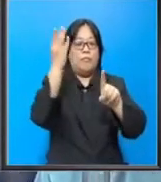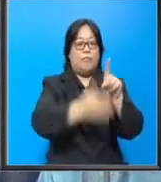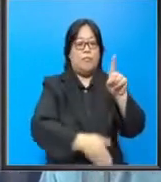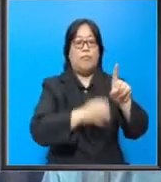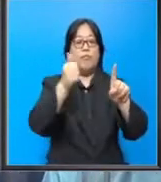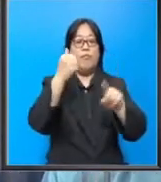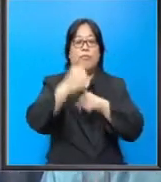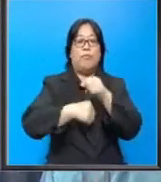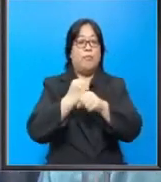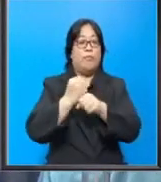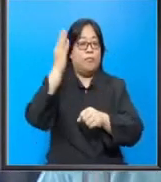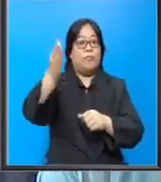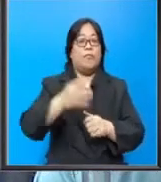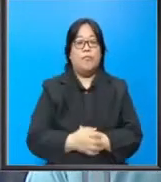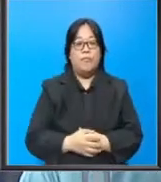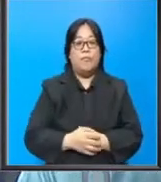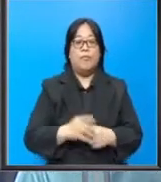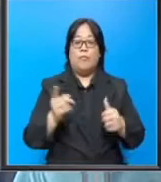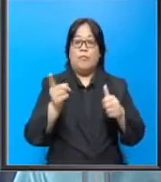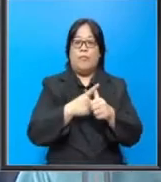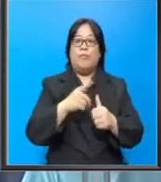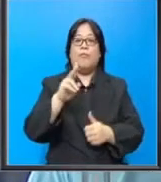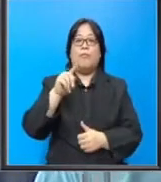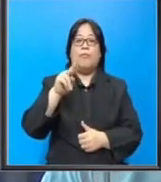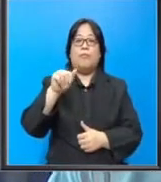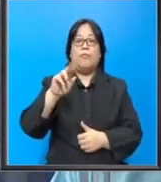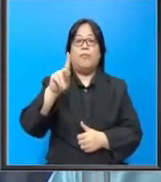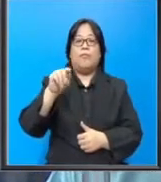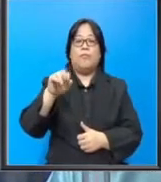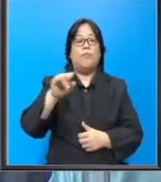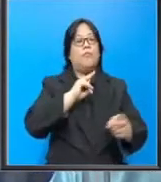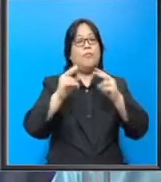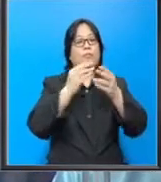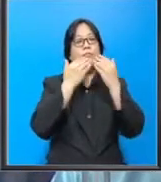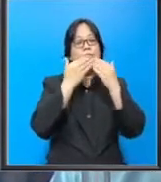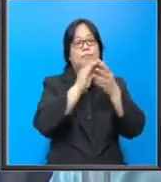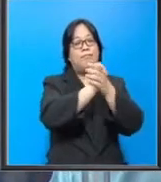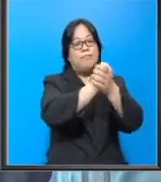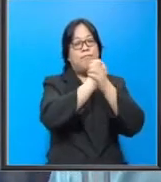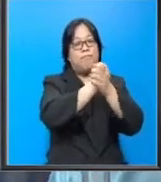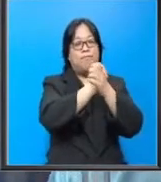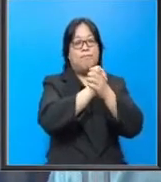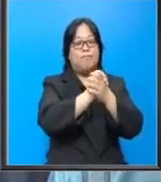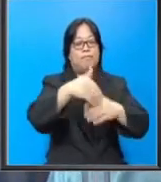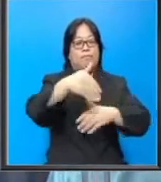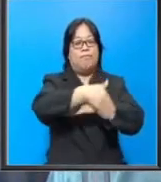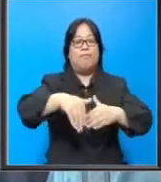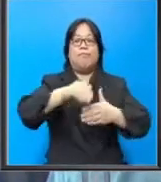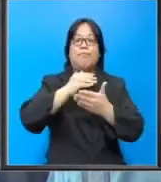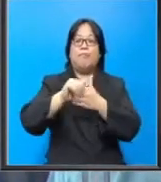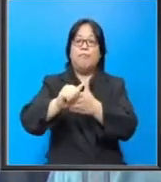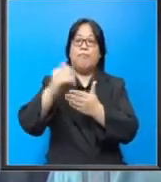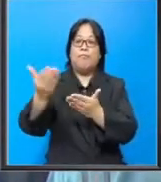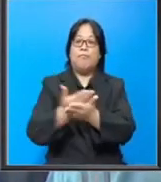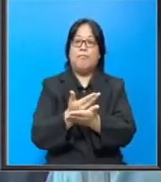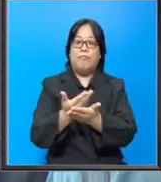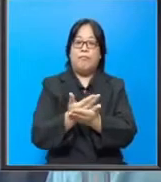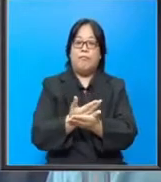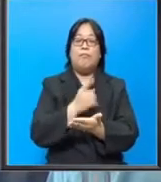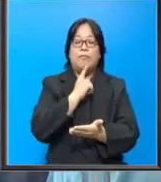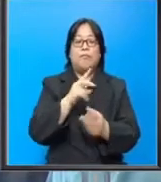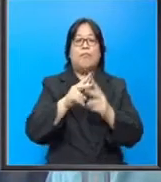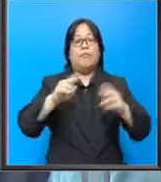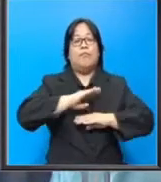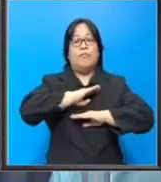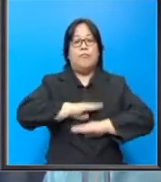depan pertamanya Olla kira ingin mengucapkan tahniah kepada kementerian wilayah terhadap garis panduan baru ini ternyata